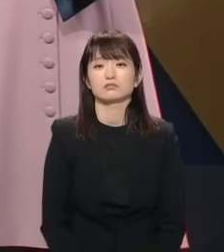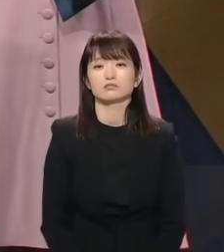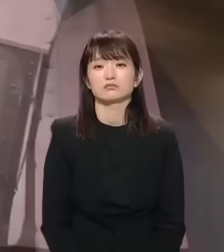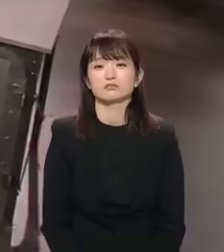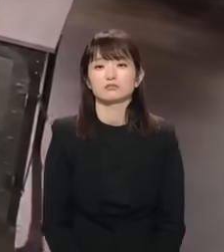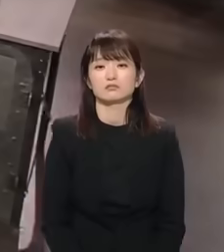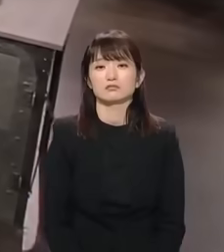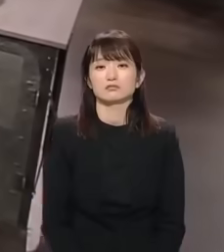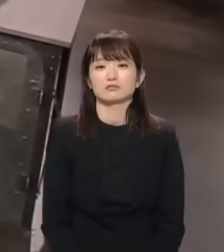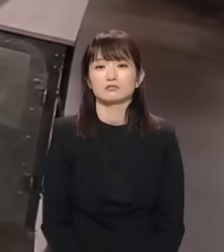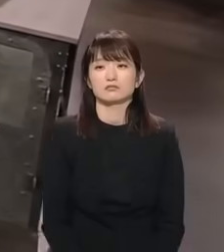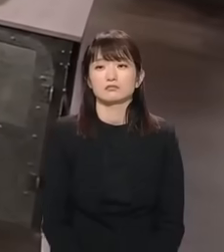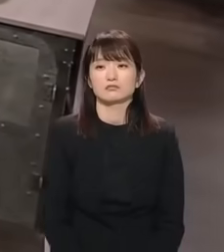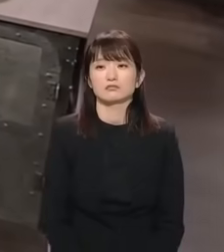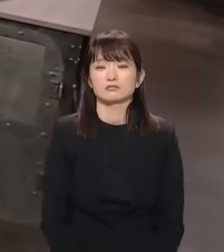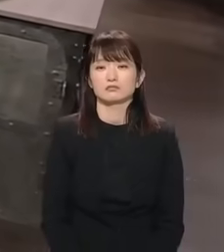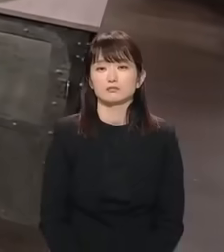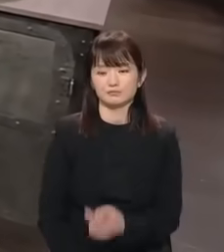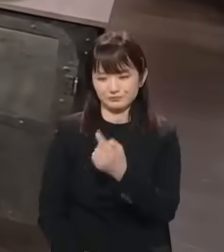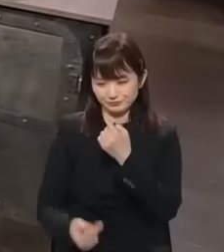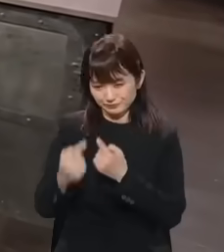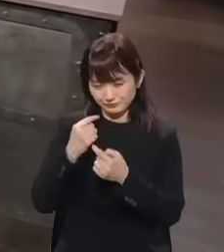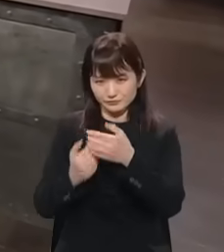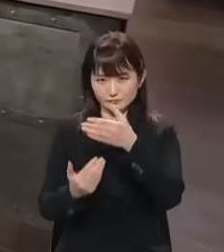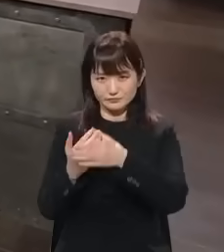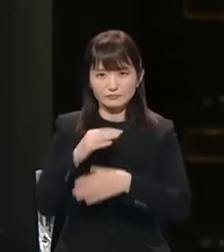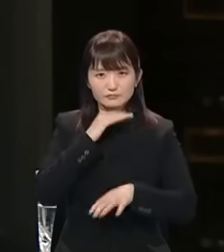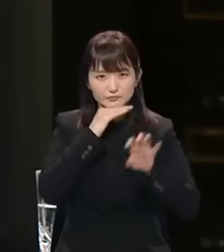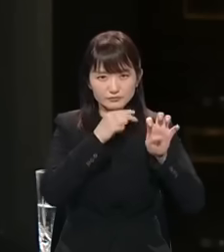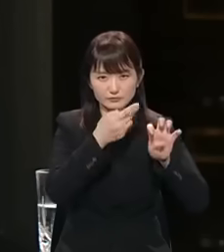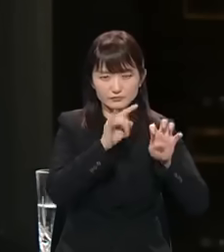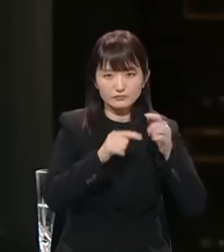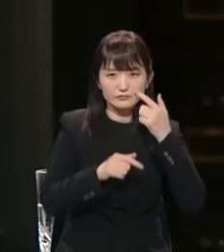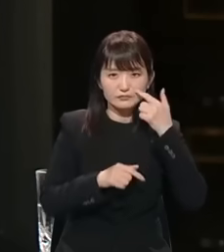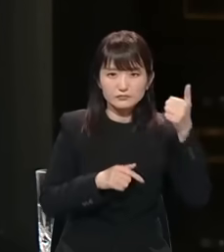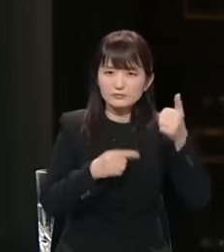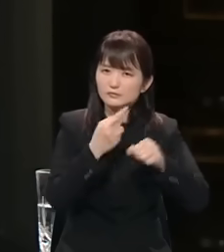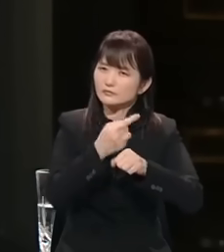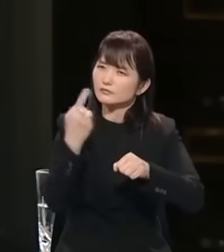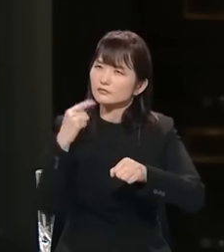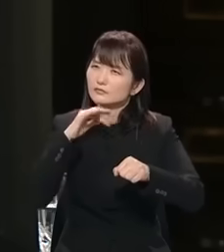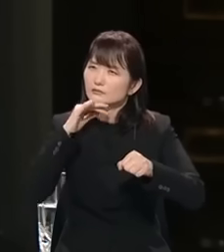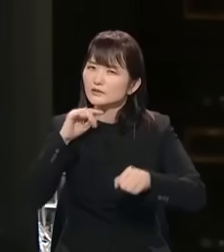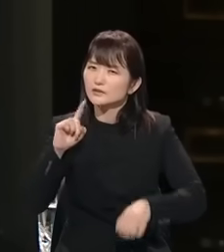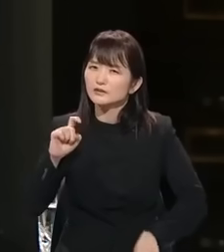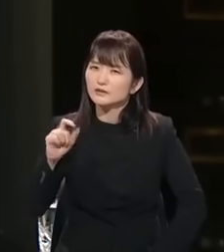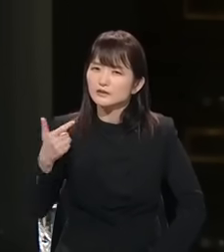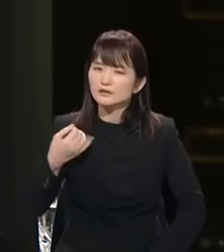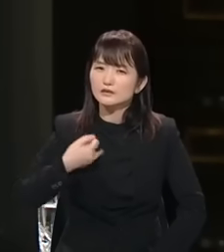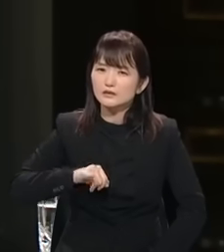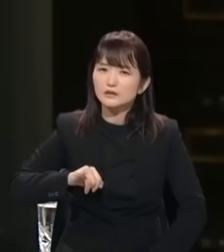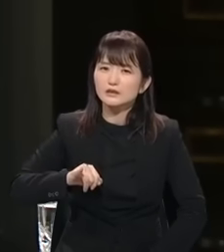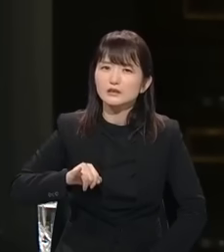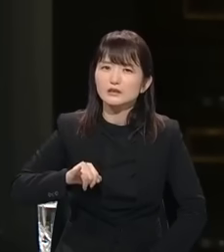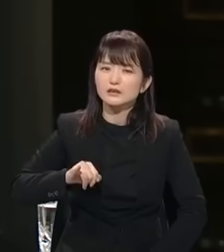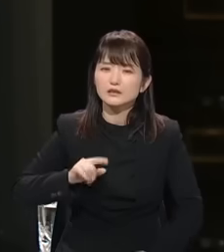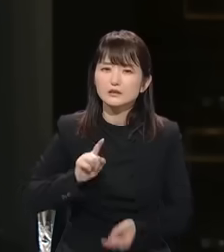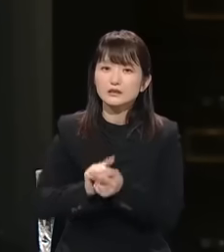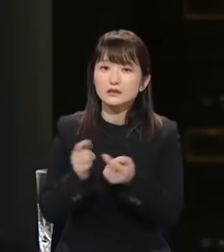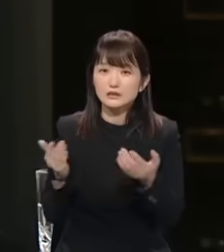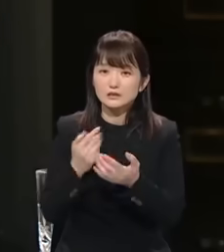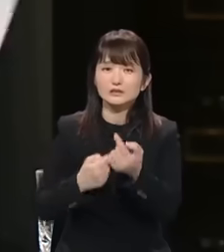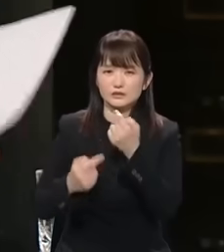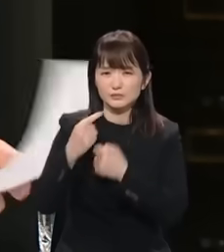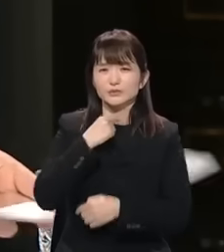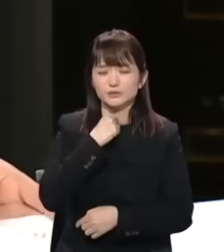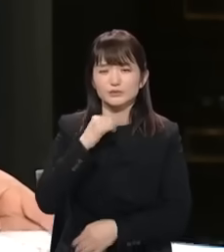무엇이었을까요 자 제보 사건인데요 40대 아버님이 지난해 16살 딸이 당한 일을 제보하고